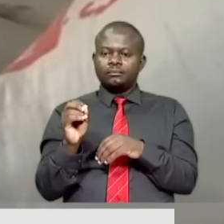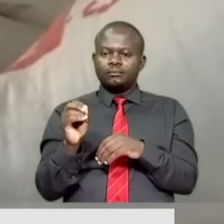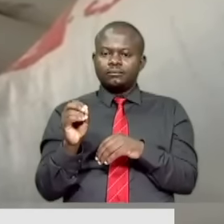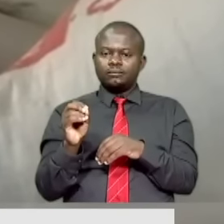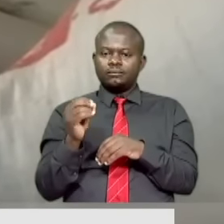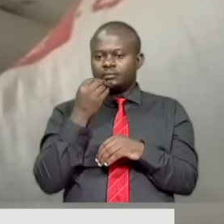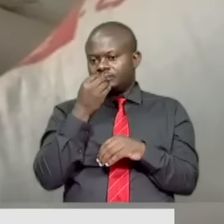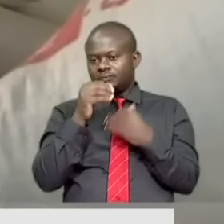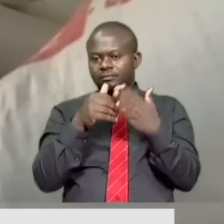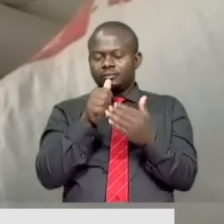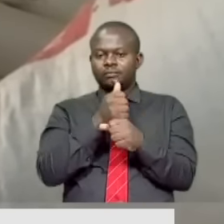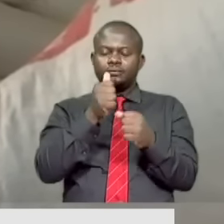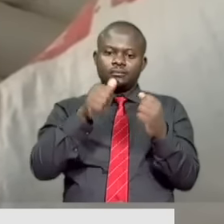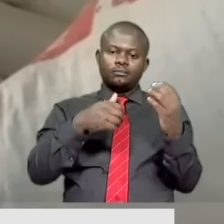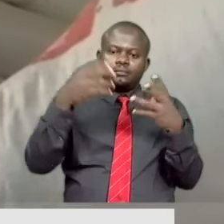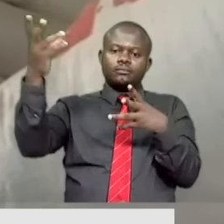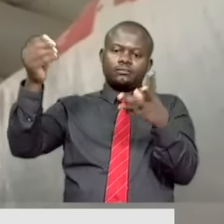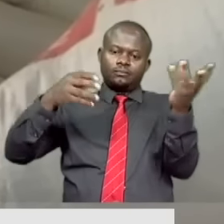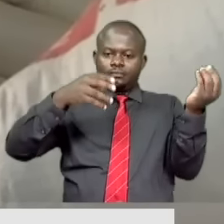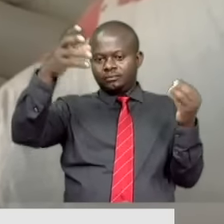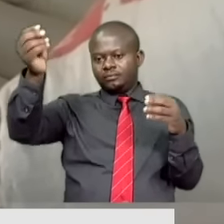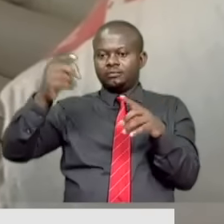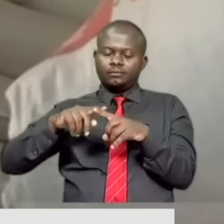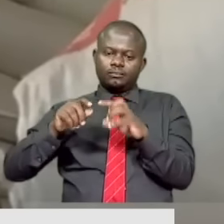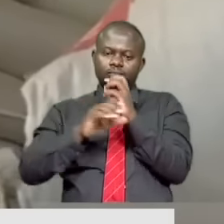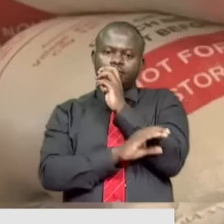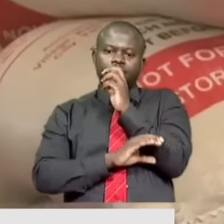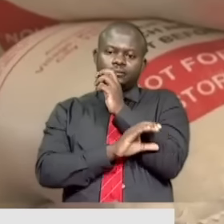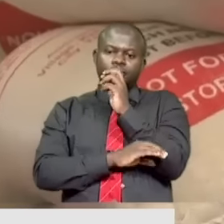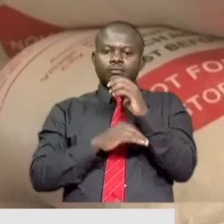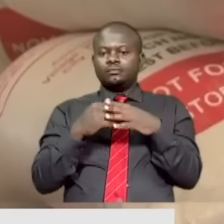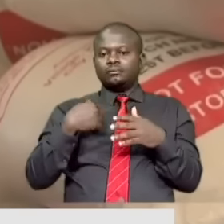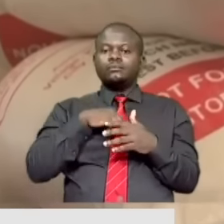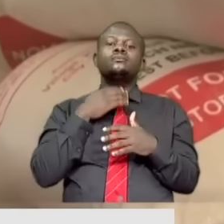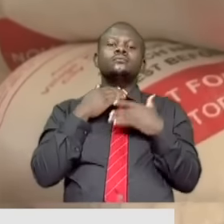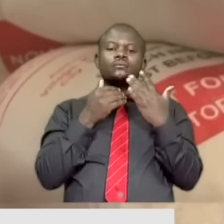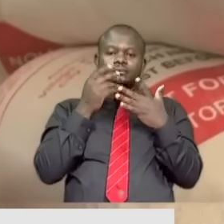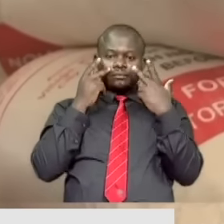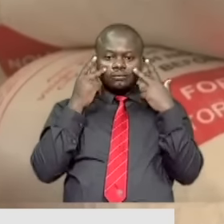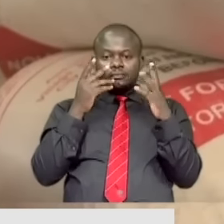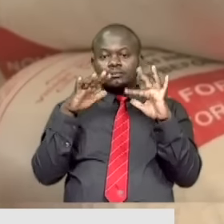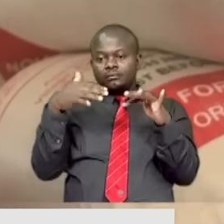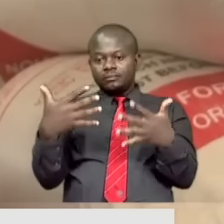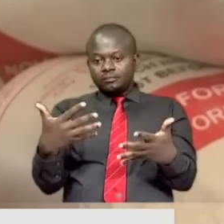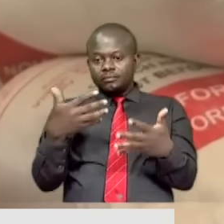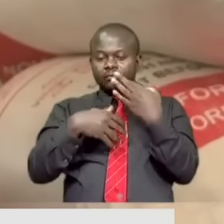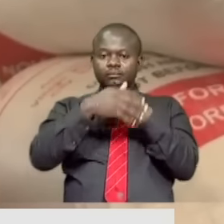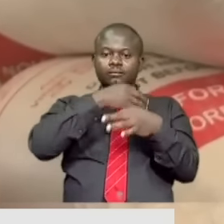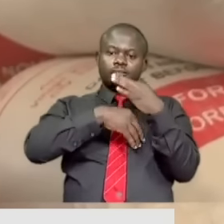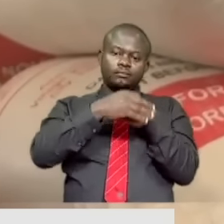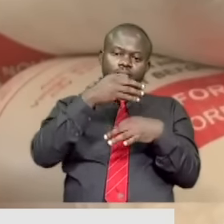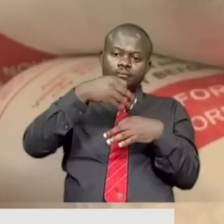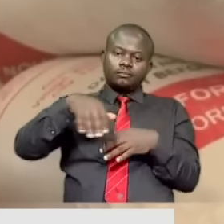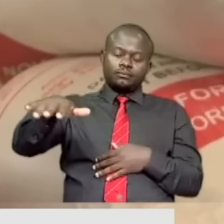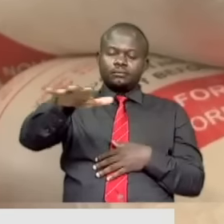ibiryo wahangaha bikajya mu bice bitandukanye by'igihugu. Icyo dushaka kureba muri aka kanya ni ukureba ngo izi nganda ziri ahangaha muri iki